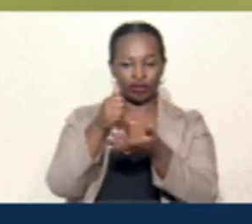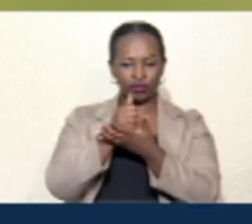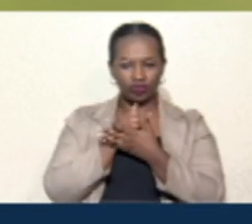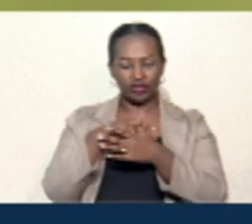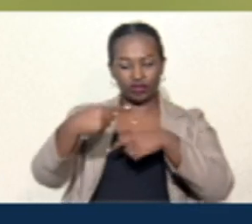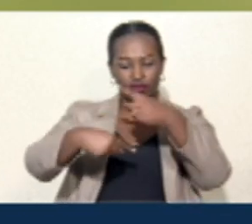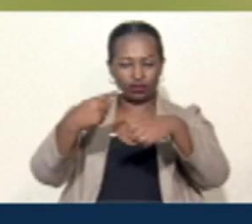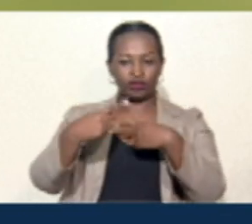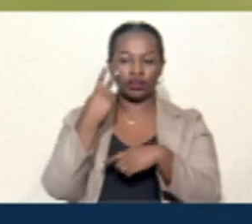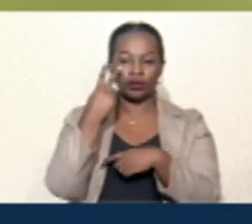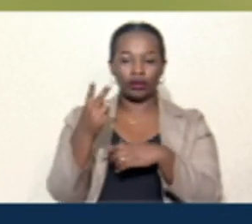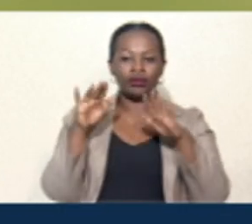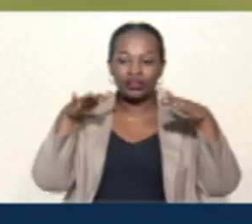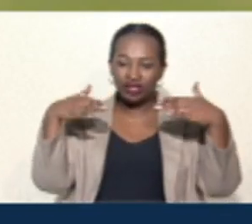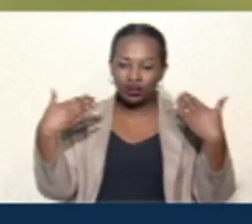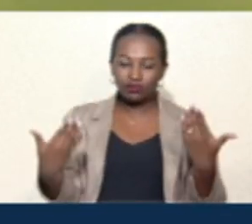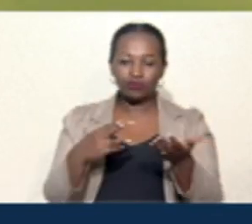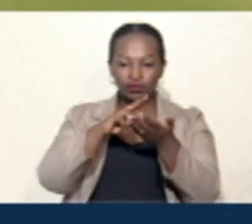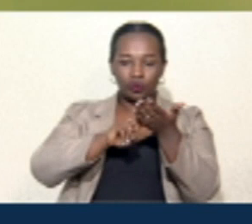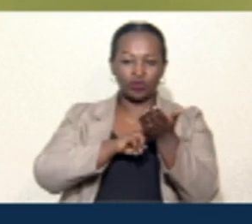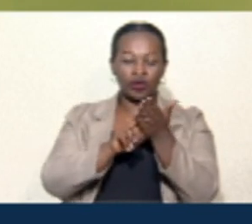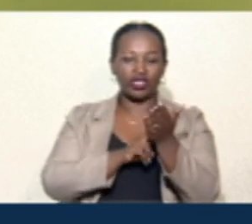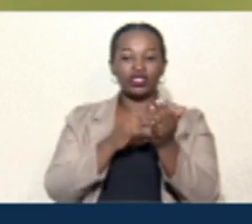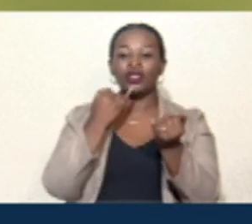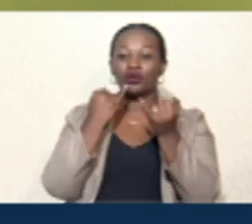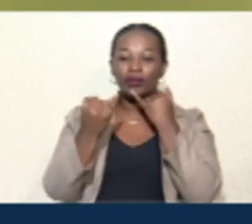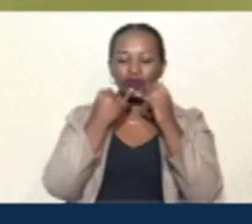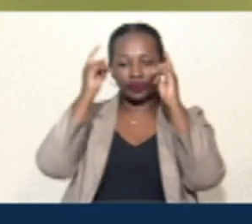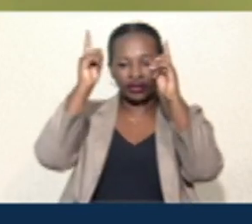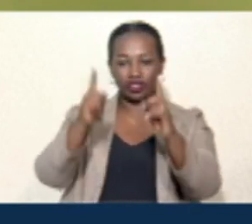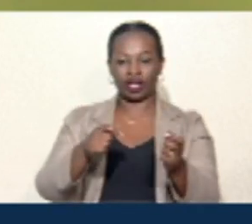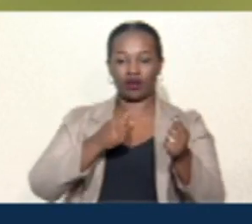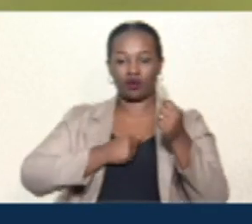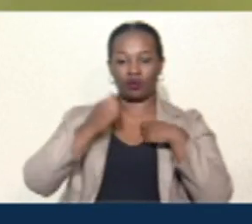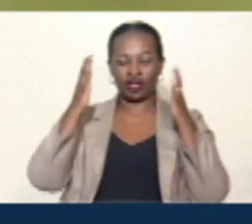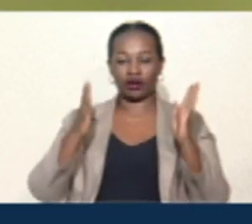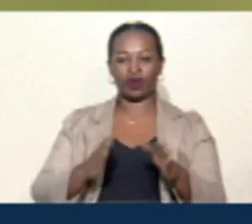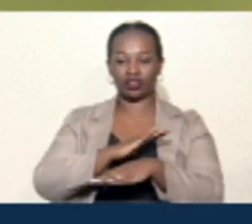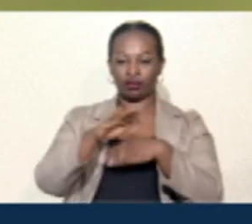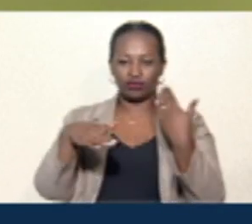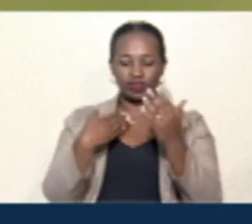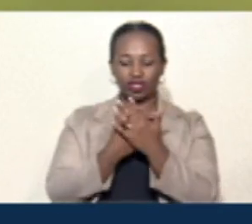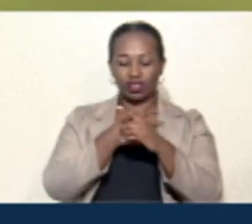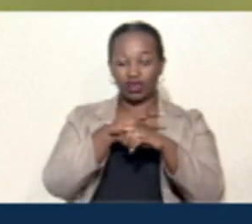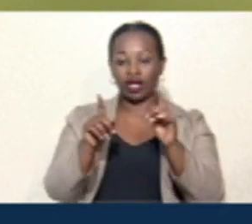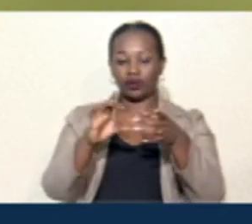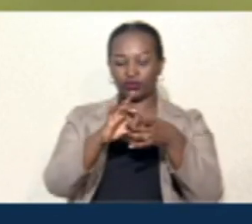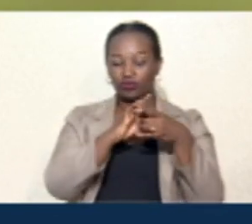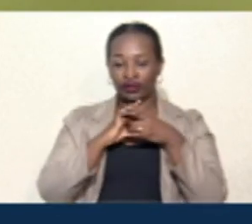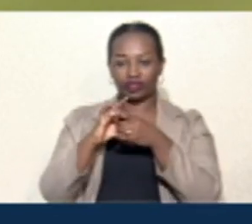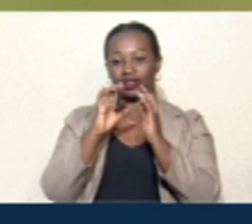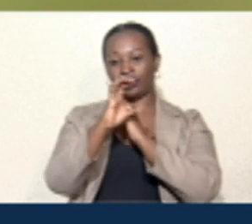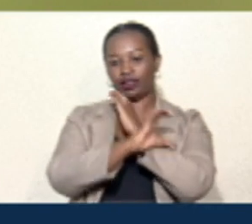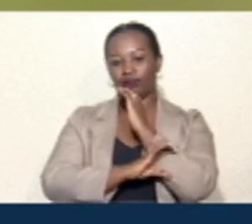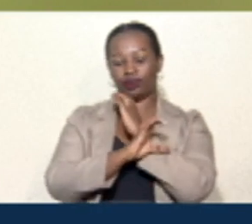kureba uburyo dukomeza kurushaho kwifashisha itumanaho ngo rigere ku banyarwanda bose ariko tunafatanya n'ibihugu byose kugira ngo